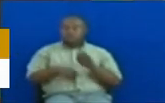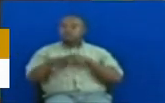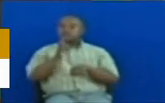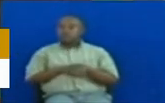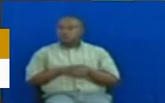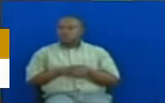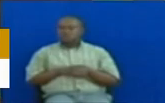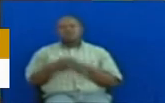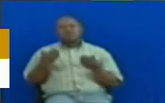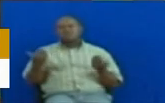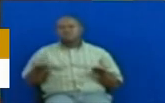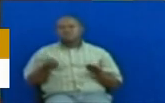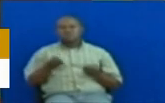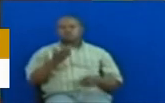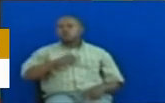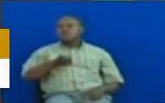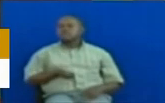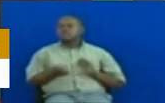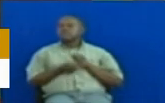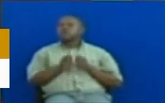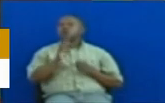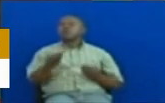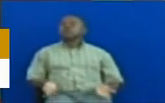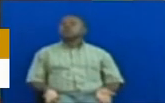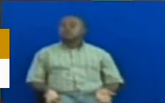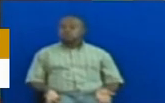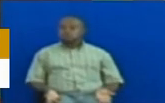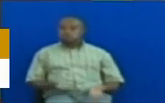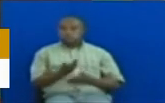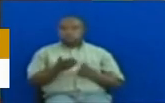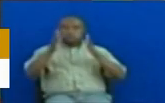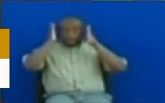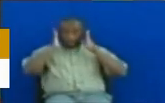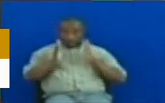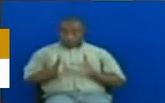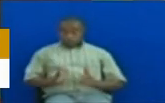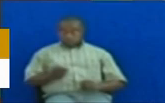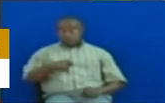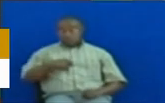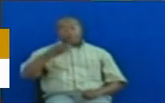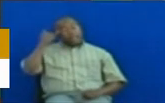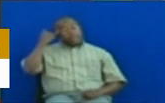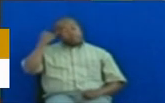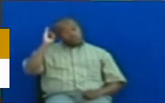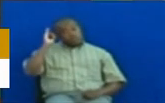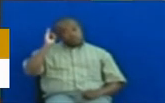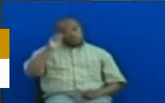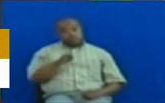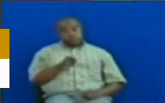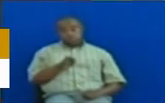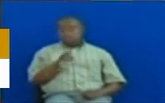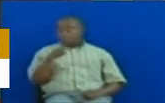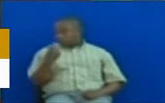kutoa leseni hizi shida iko wapi? Kwa hiyo mwenyekiti, nilikuwa ninashauri kabisa,